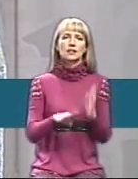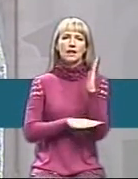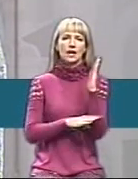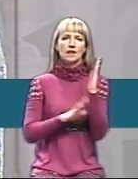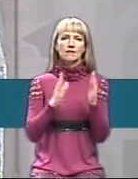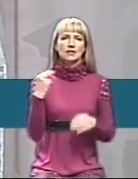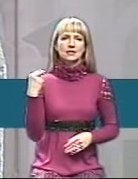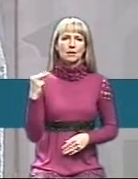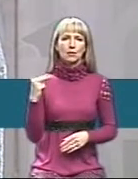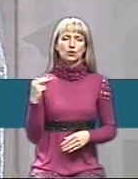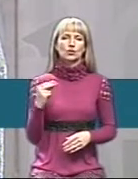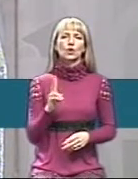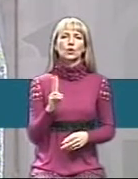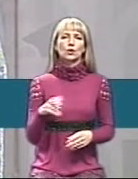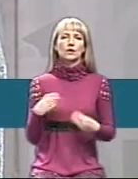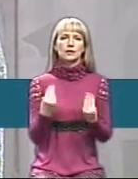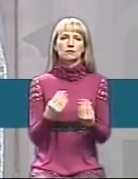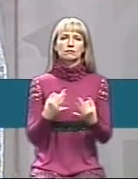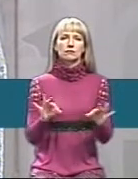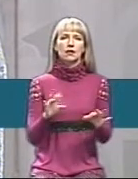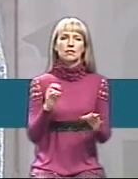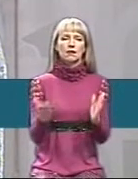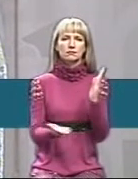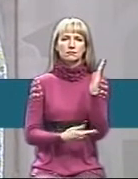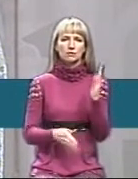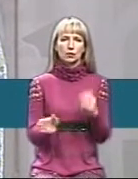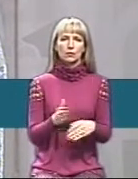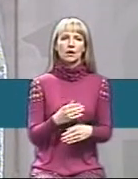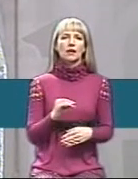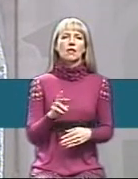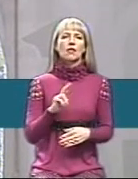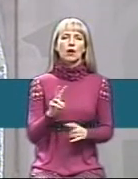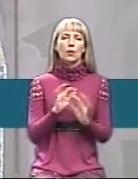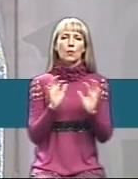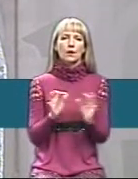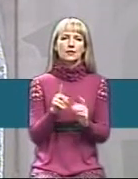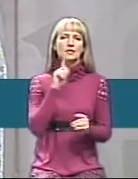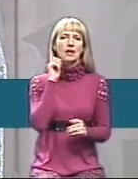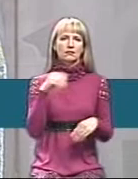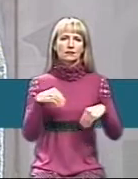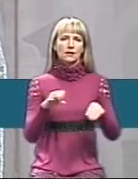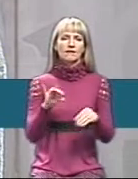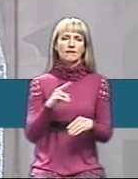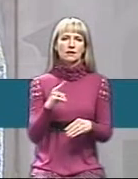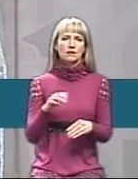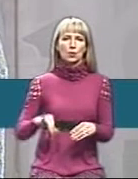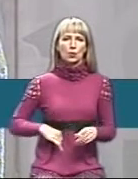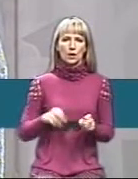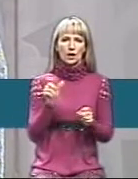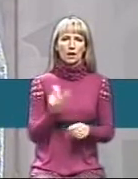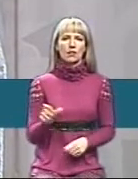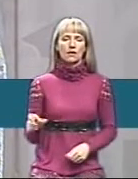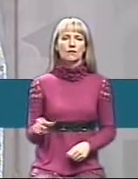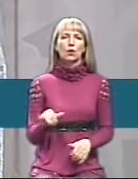Запоріжжі, хто надає дозволи на їх демонтаж і як вберегти зелені насадження від вандалів. Там ми